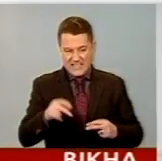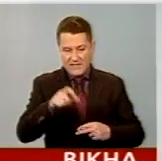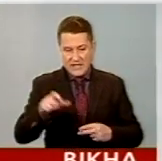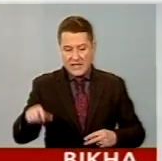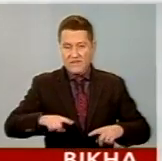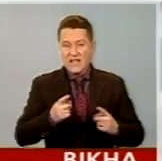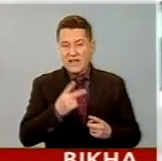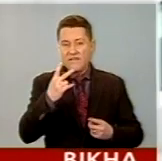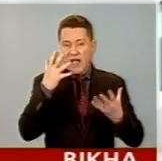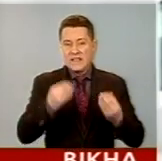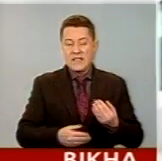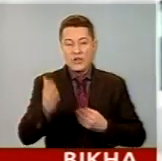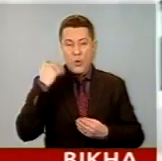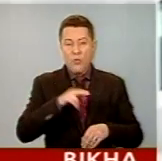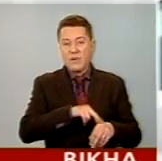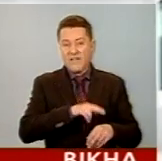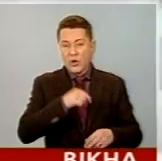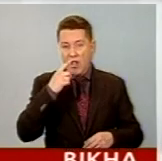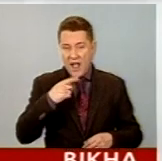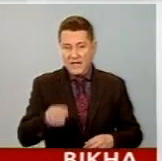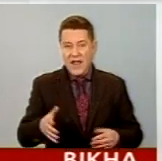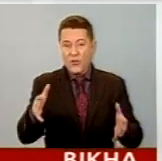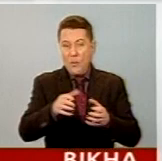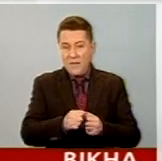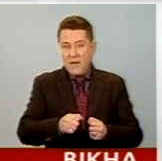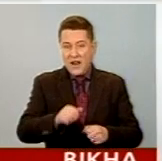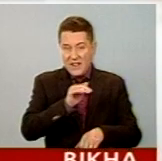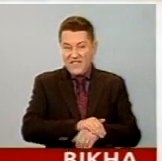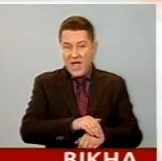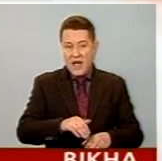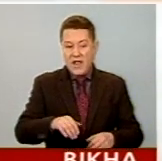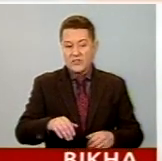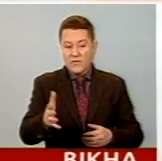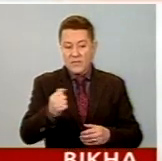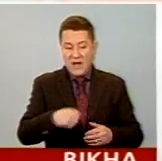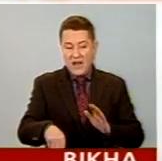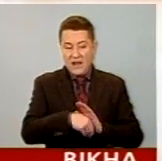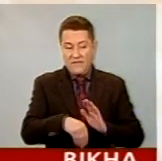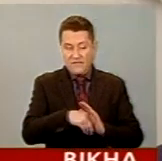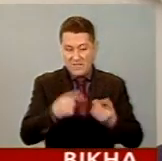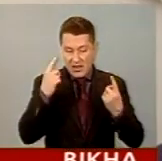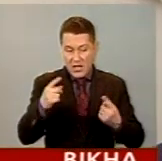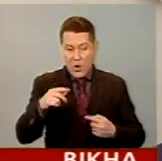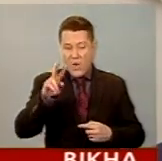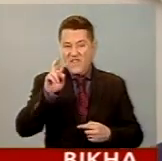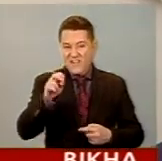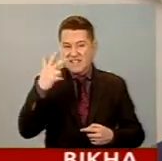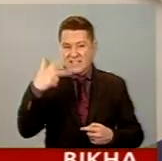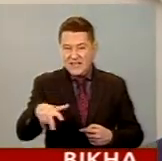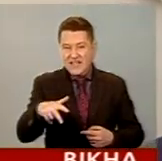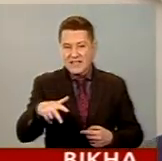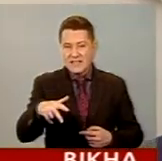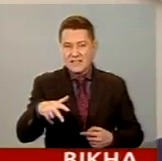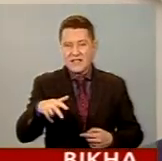затримали 2 дні тому. Правоохоронці кажуть, упіймали офіцера на гарячому, коли той брав великого хабара. 230 тисяч